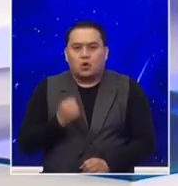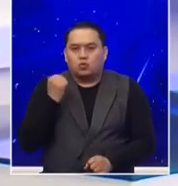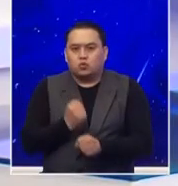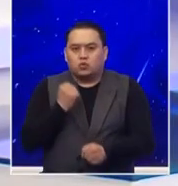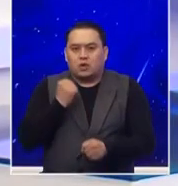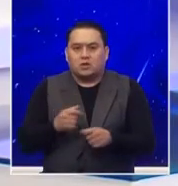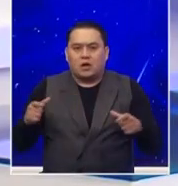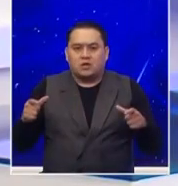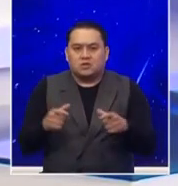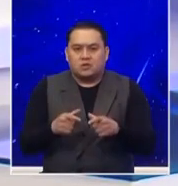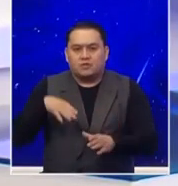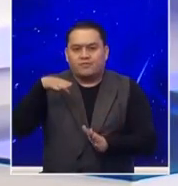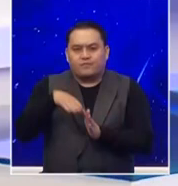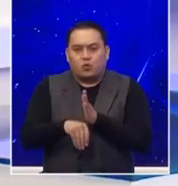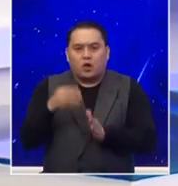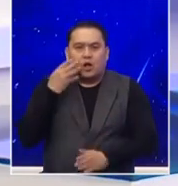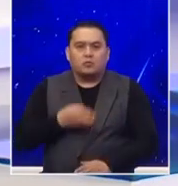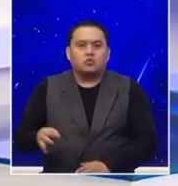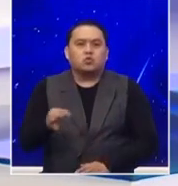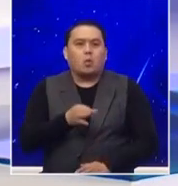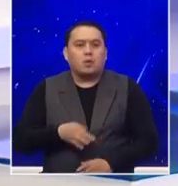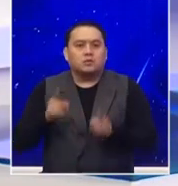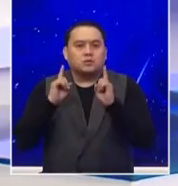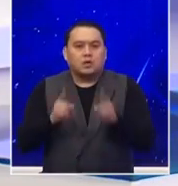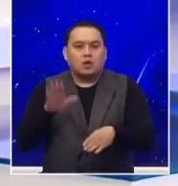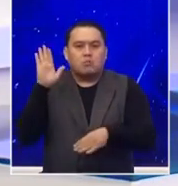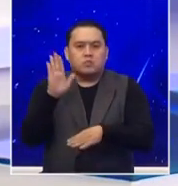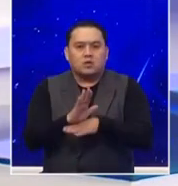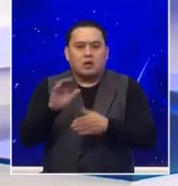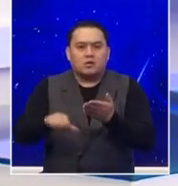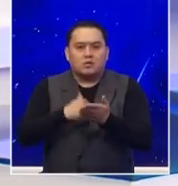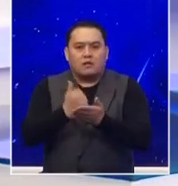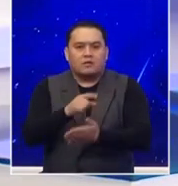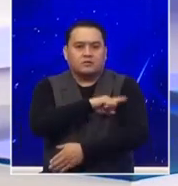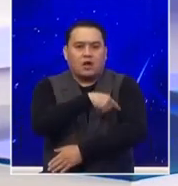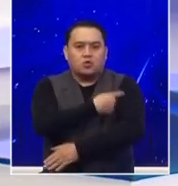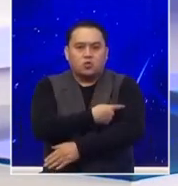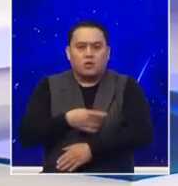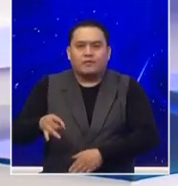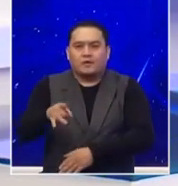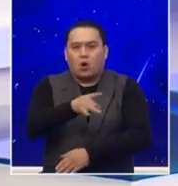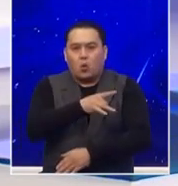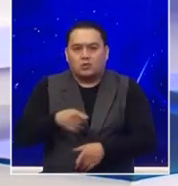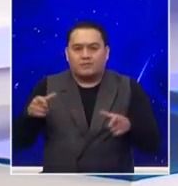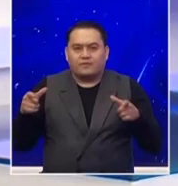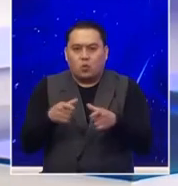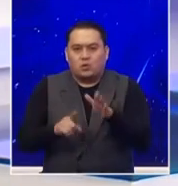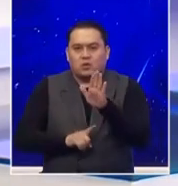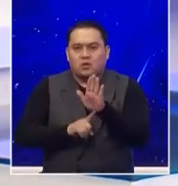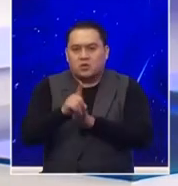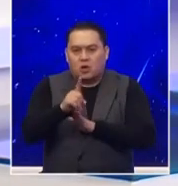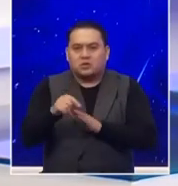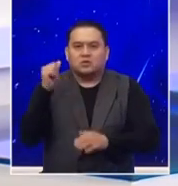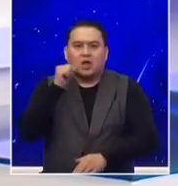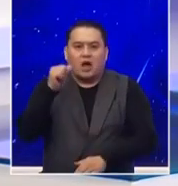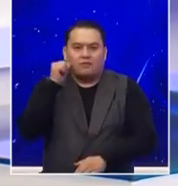Ужесточение карантинных мер вводится в Алматинской области. Согласно постановлению главного санитарного врача региона, ограничения начнут действовать